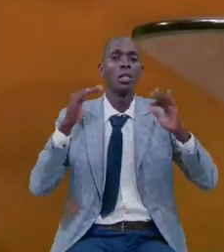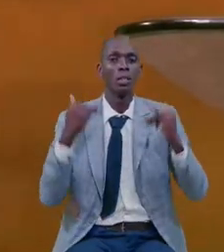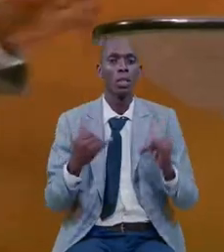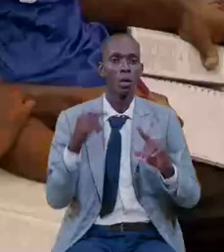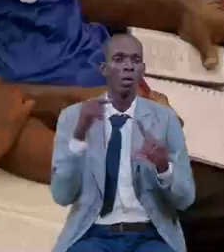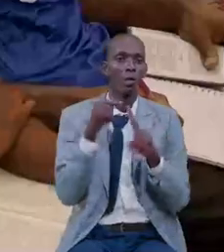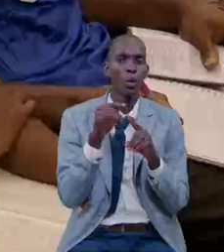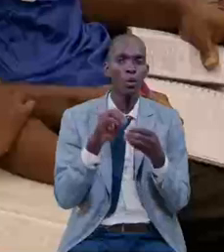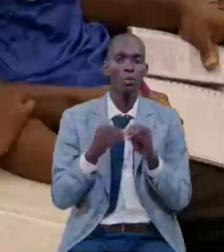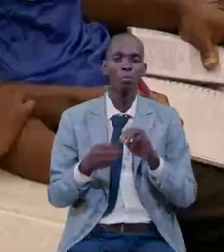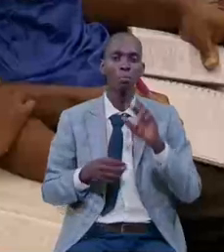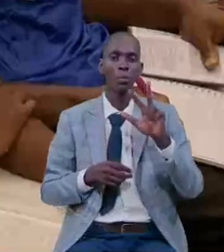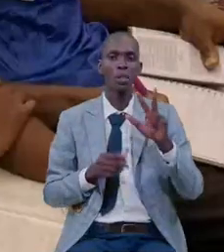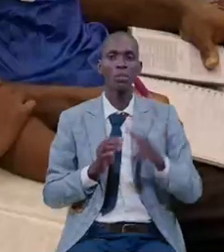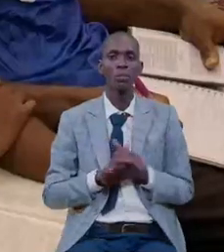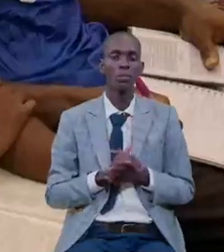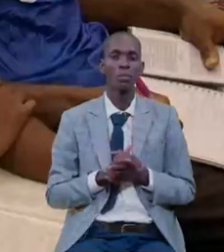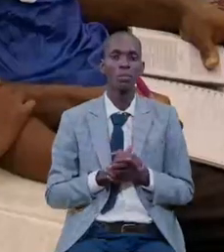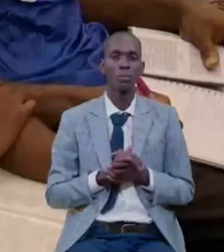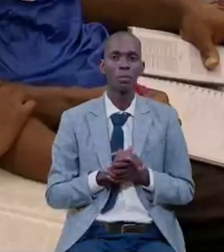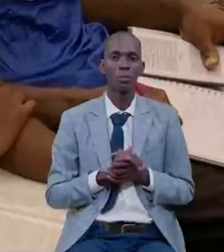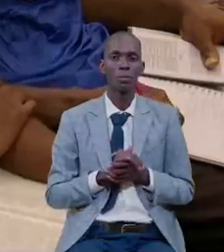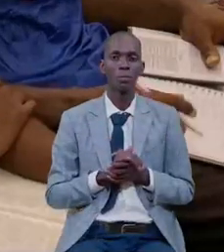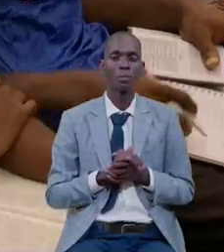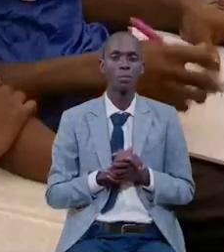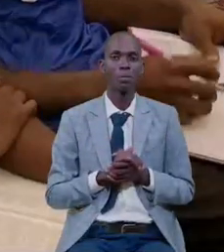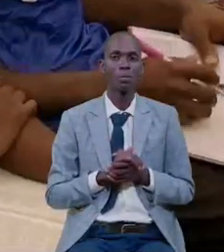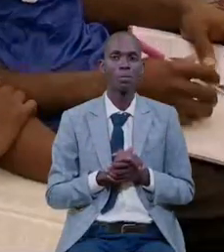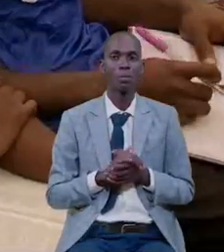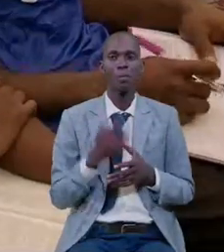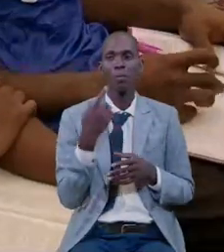maintenant au troisième point. Nous allons voir ici